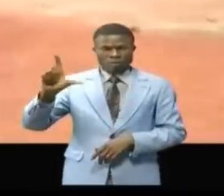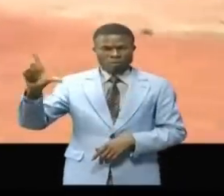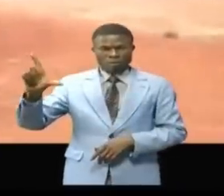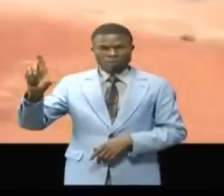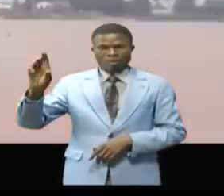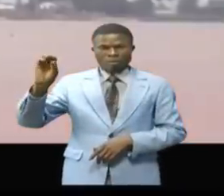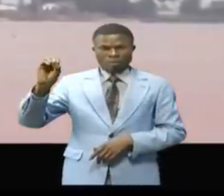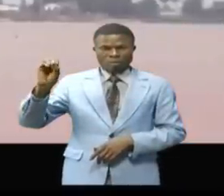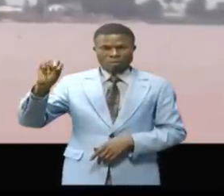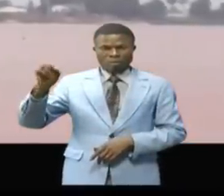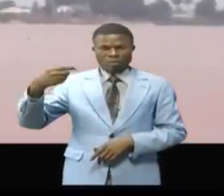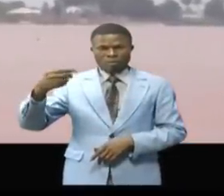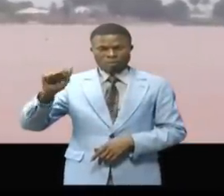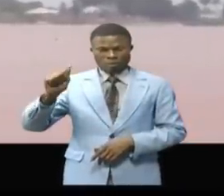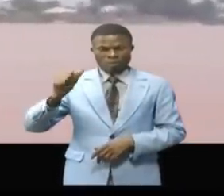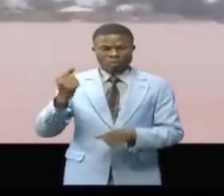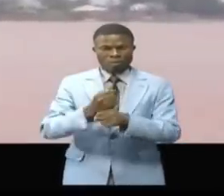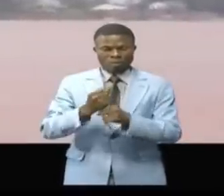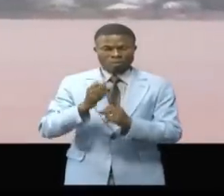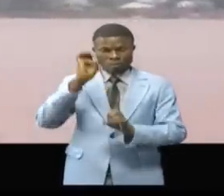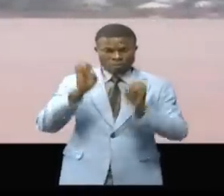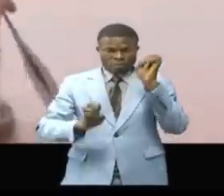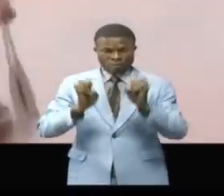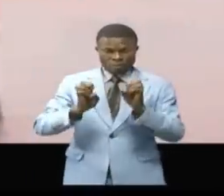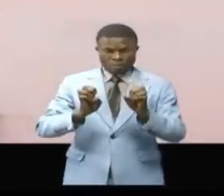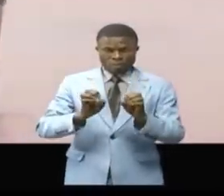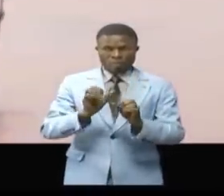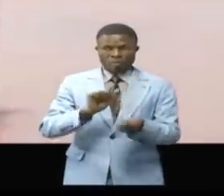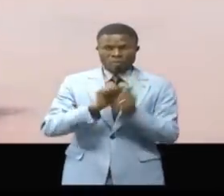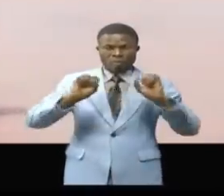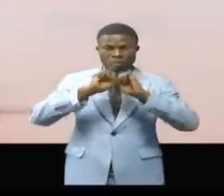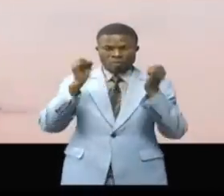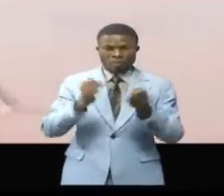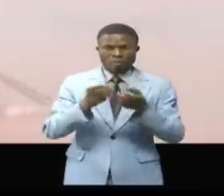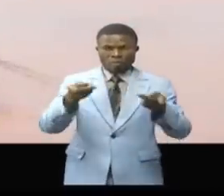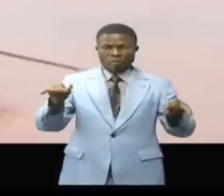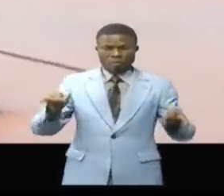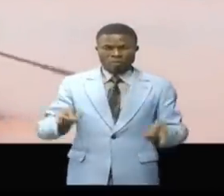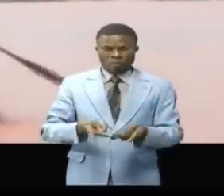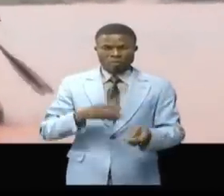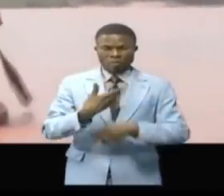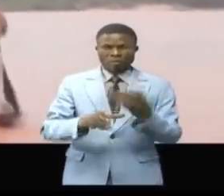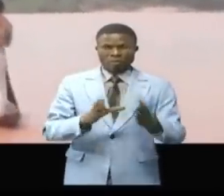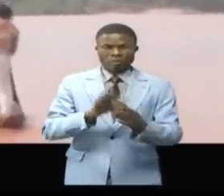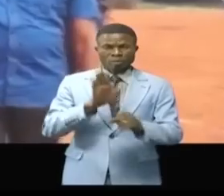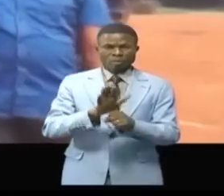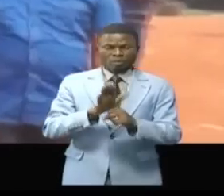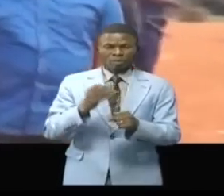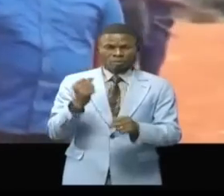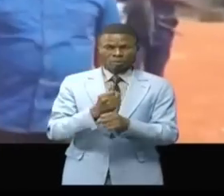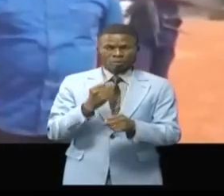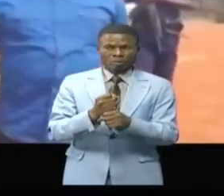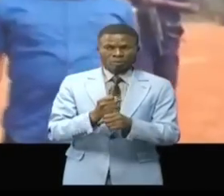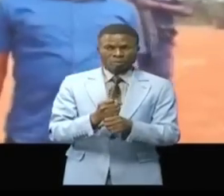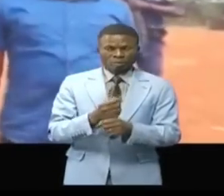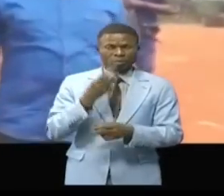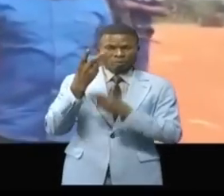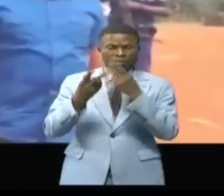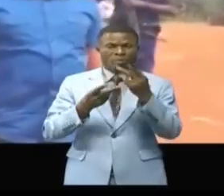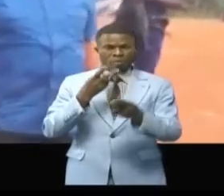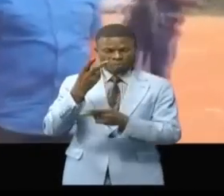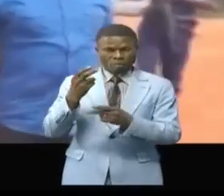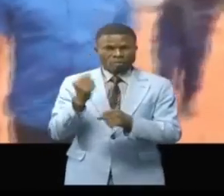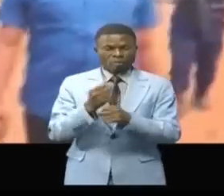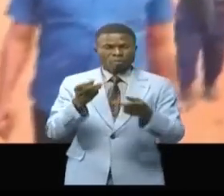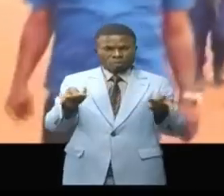questions sur les résultats des études d'évaluation des impacts sociaux et environnementaux réalisés par différents services ayant effectué des missions de